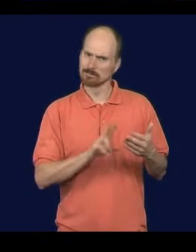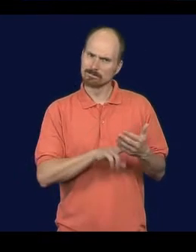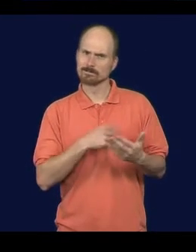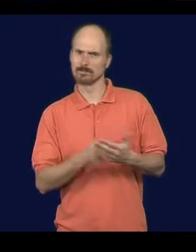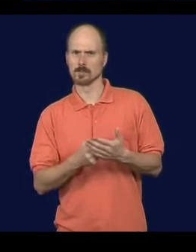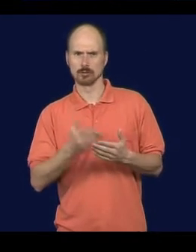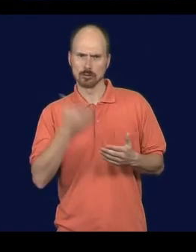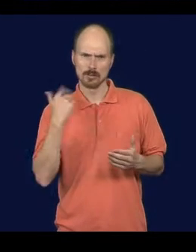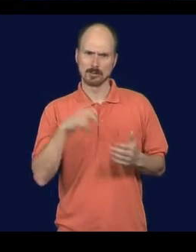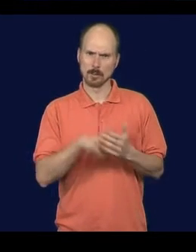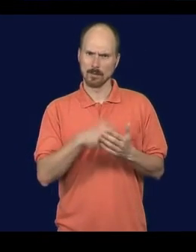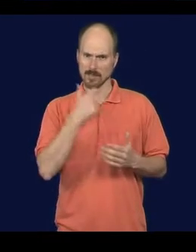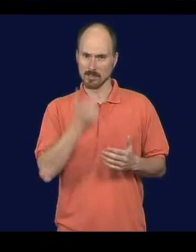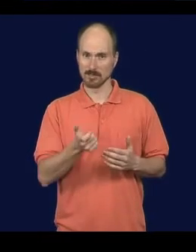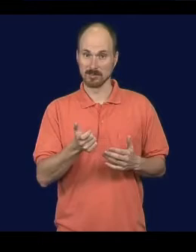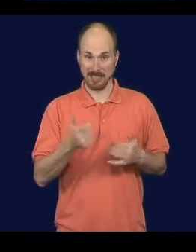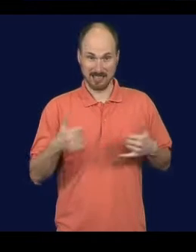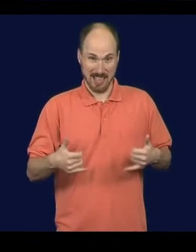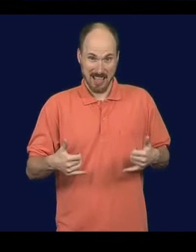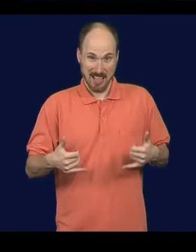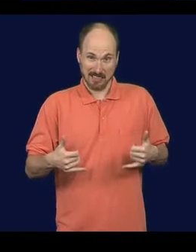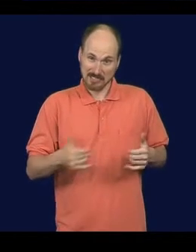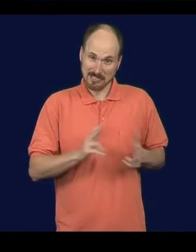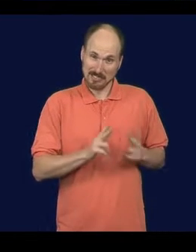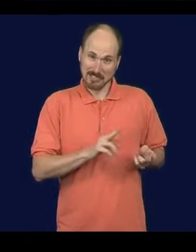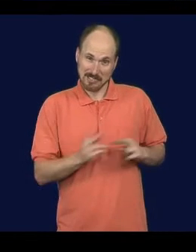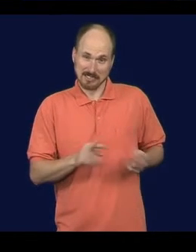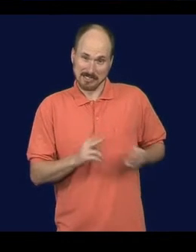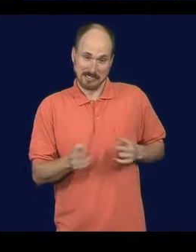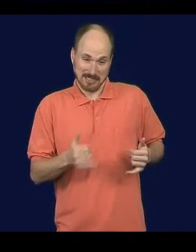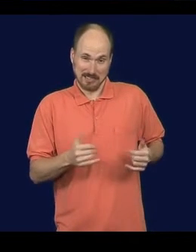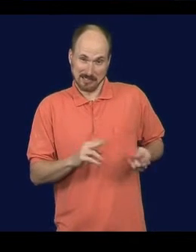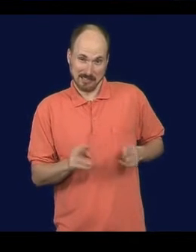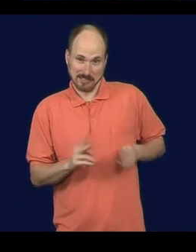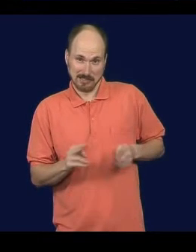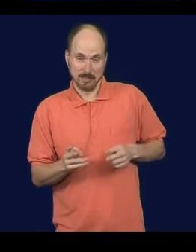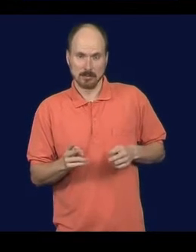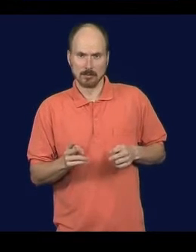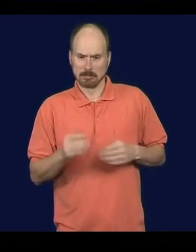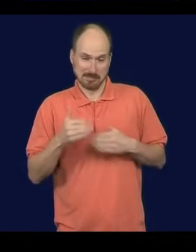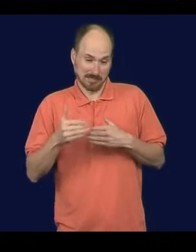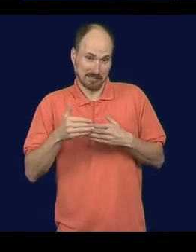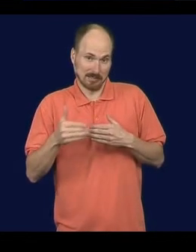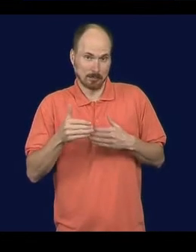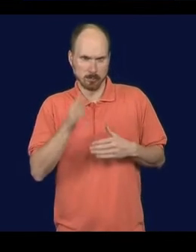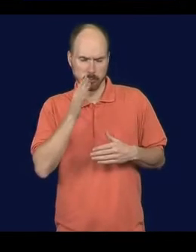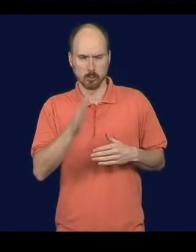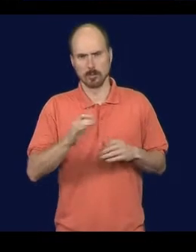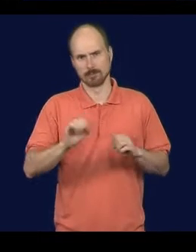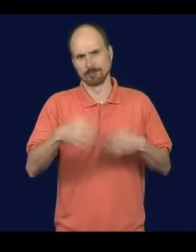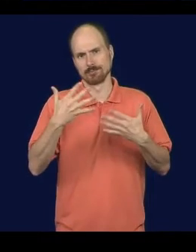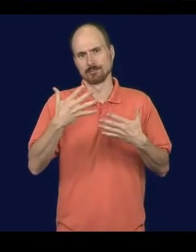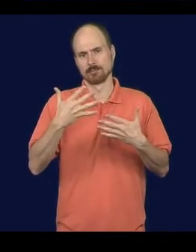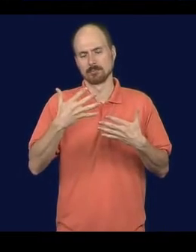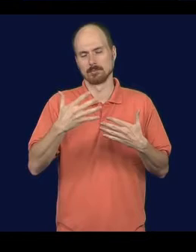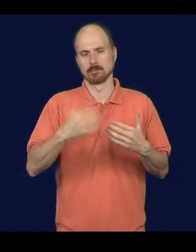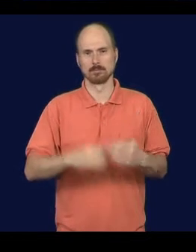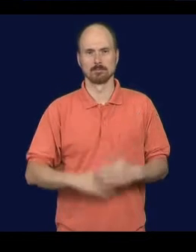Netestovali jsme to se zrakově postiženýma, testovali jsme to vlastně jenom s člověkem, který měl zakryté